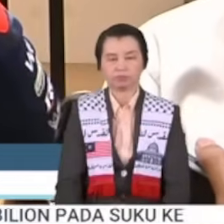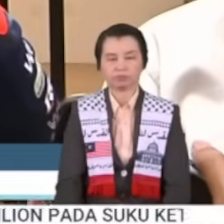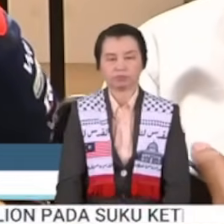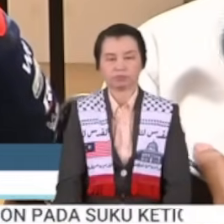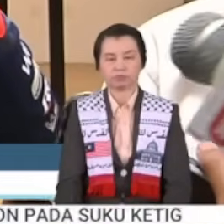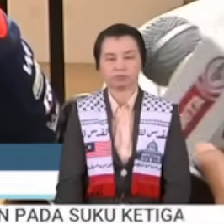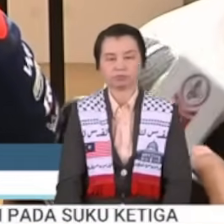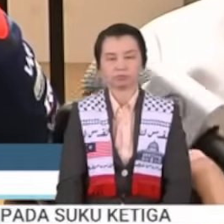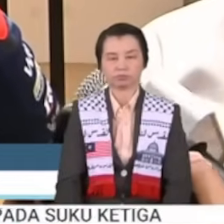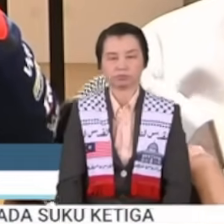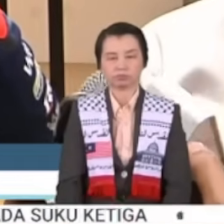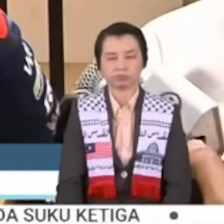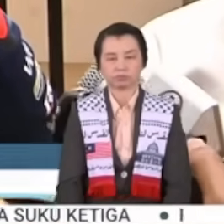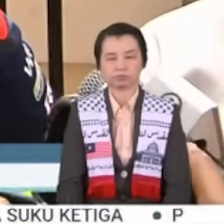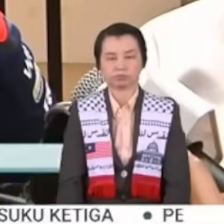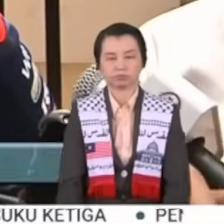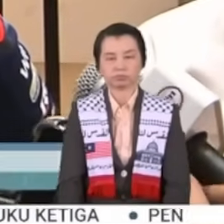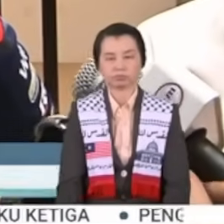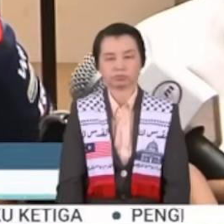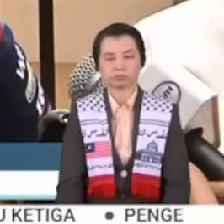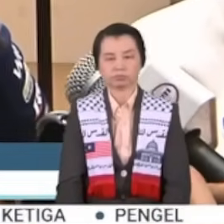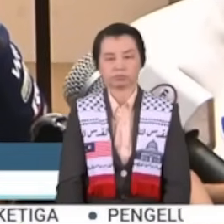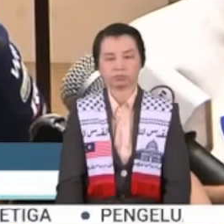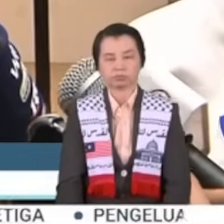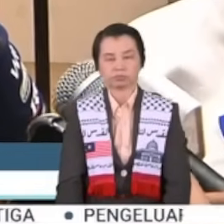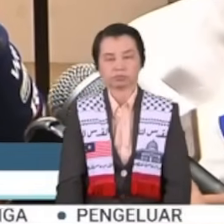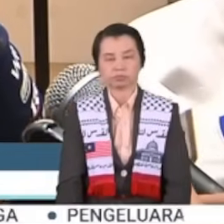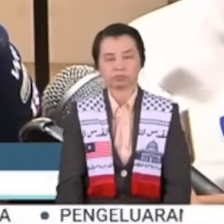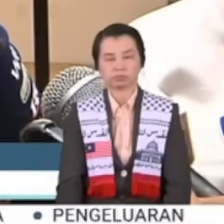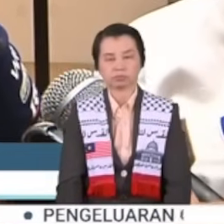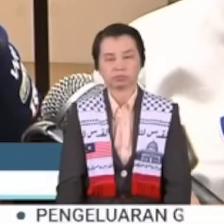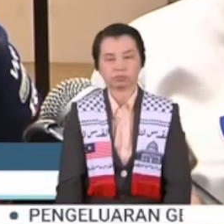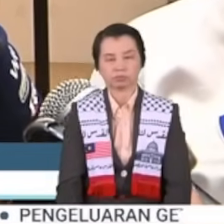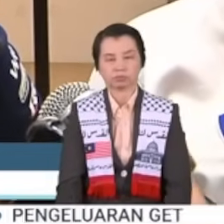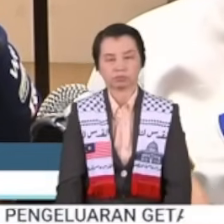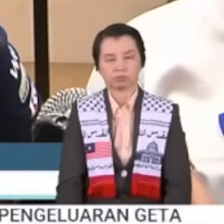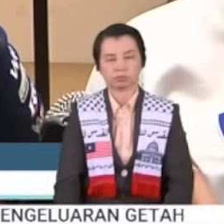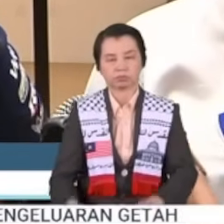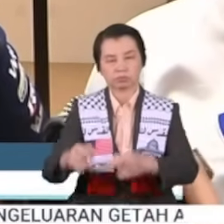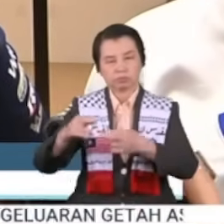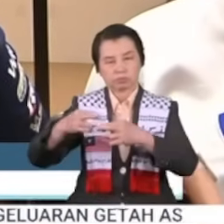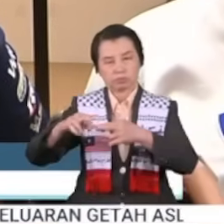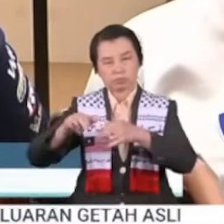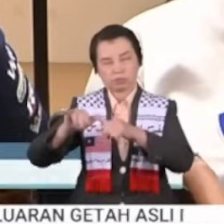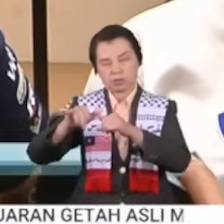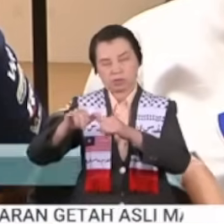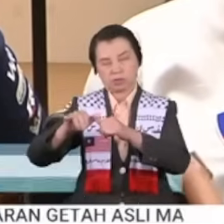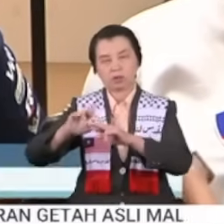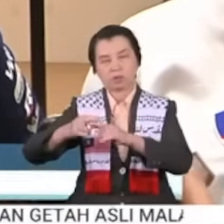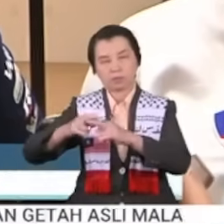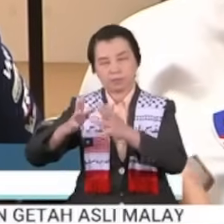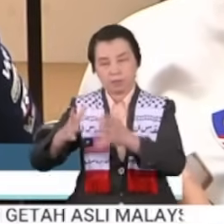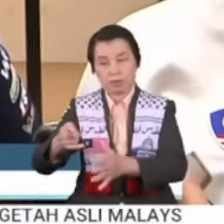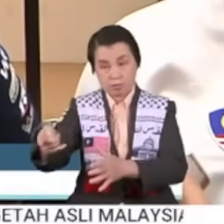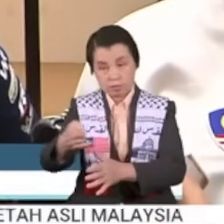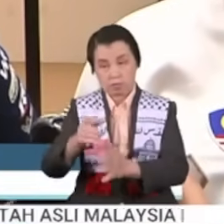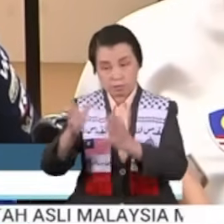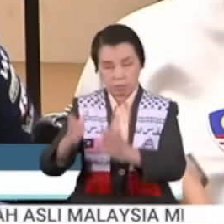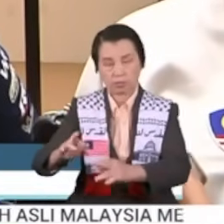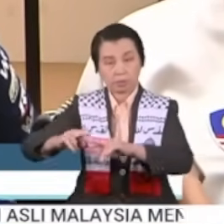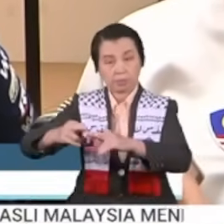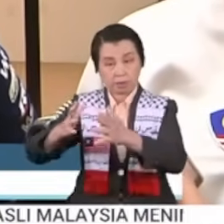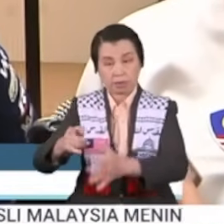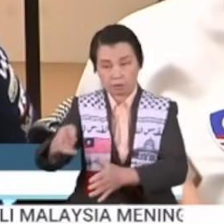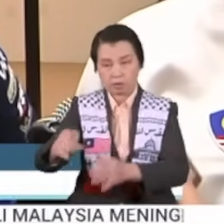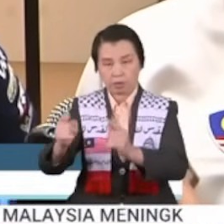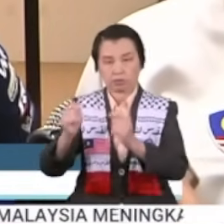fernandz pengalaman macam Habib jugap pengalaman mekanik kita kena sedaya upaya kena pergi